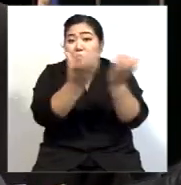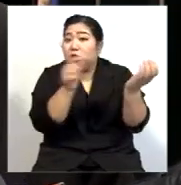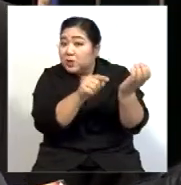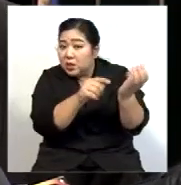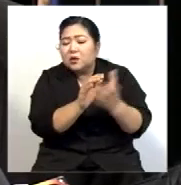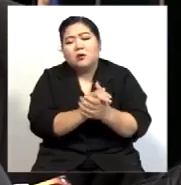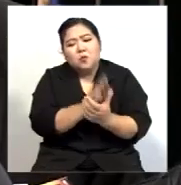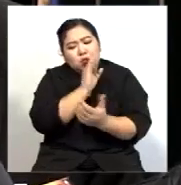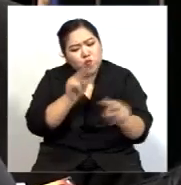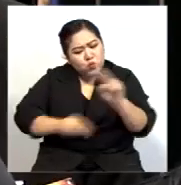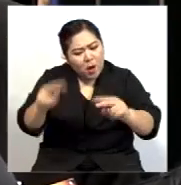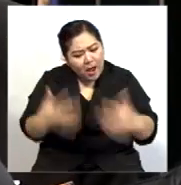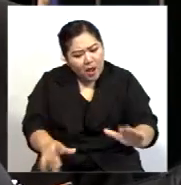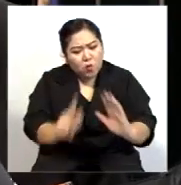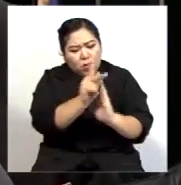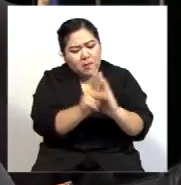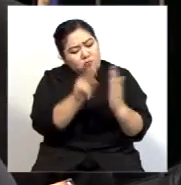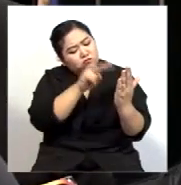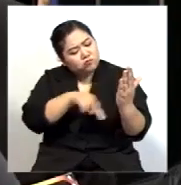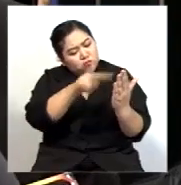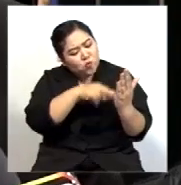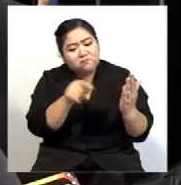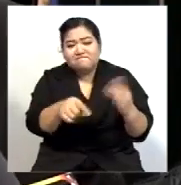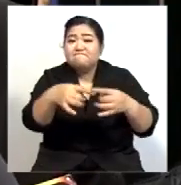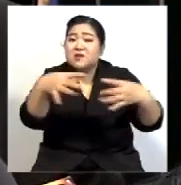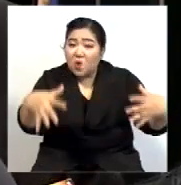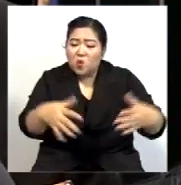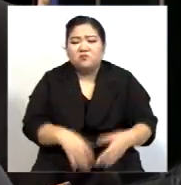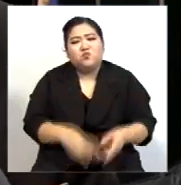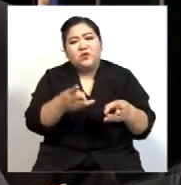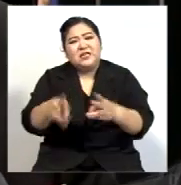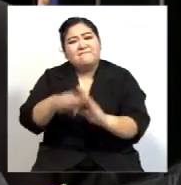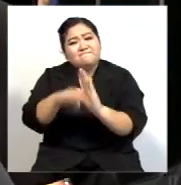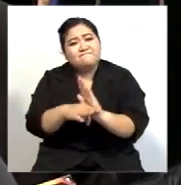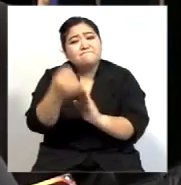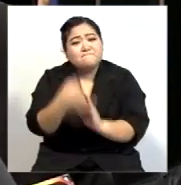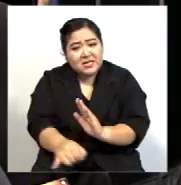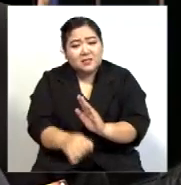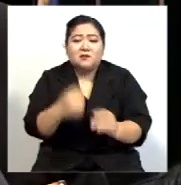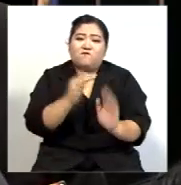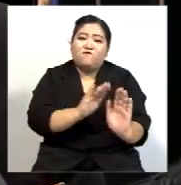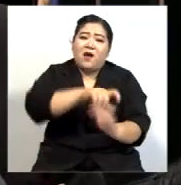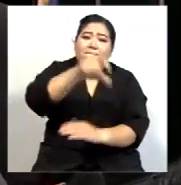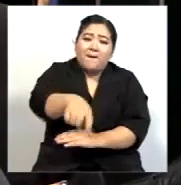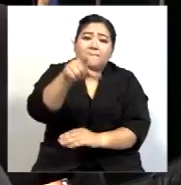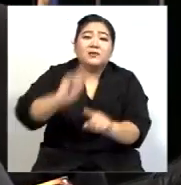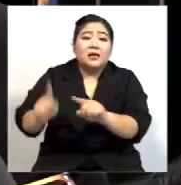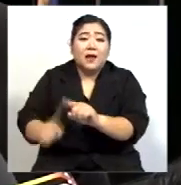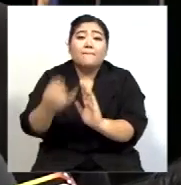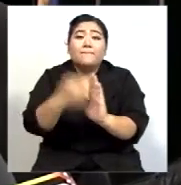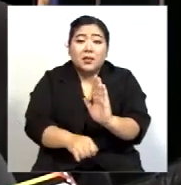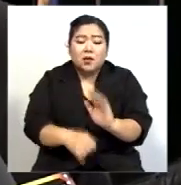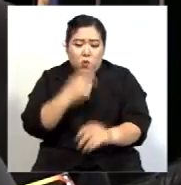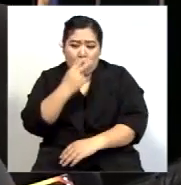ถ้ากฎหมายนั้นไม่ชอบกระบวนการไม่ชอบแต่กระบวนการไม่ชอบนั้นเนี่ยมันกระทบ